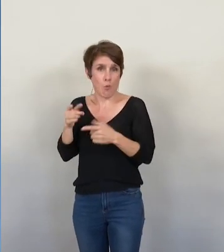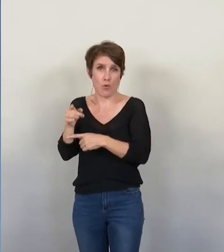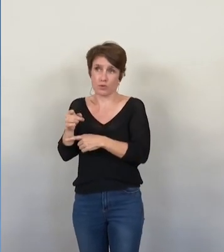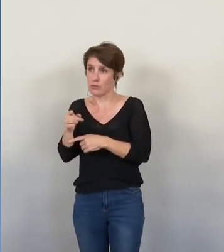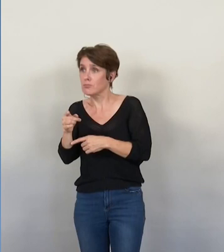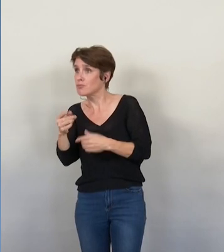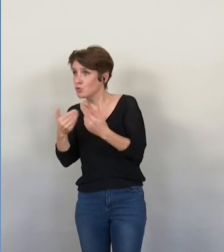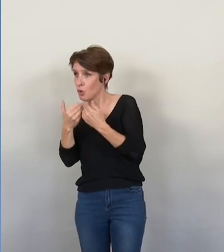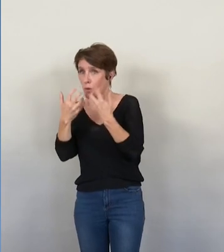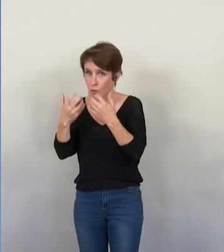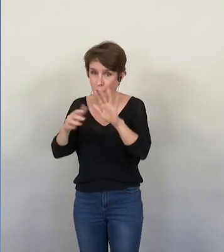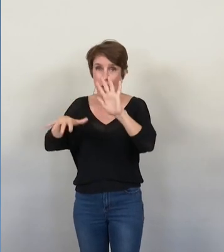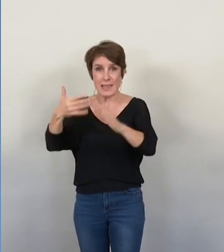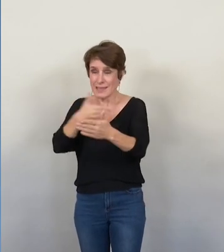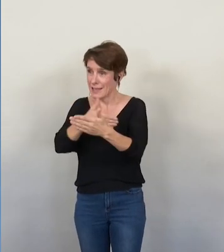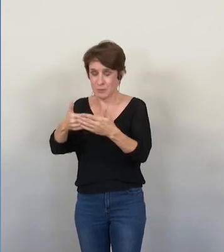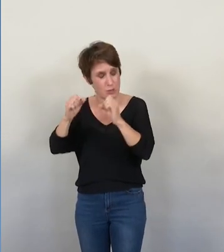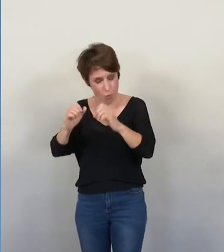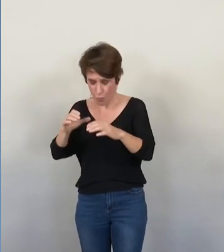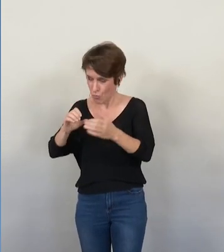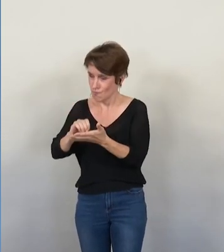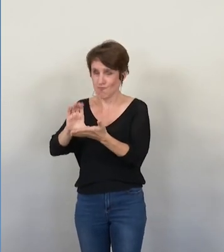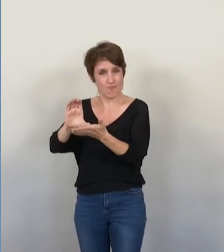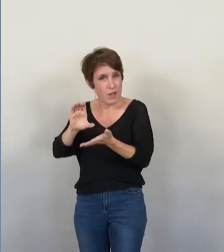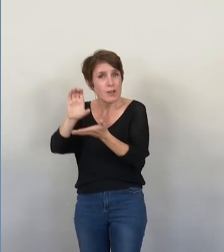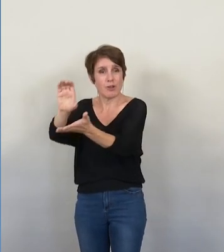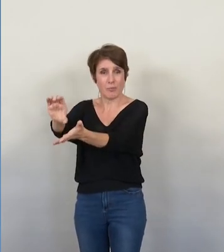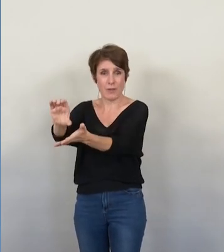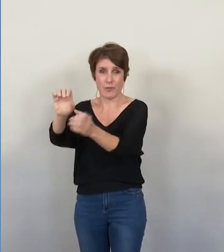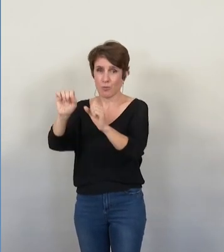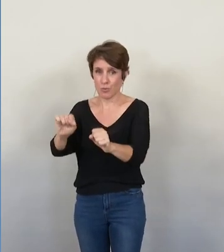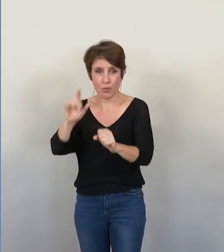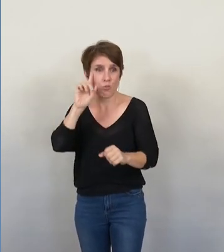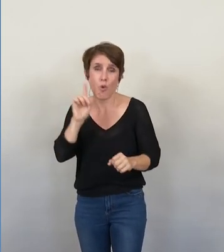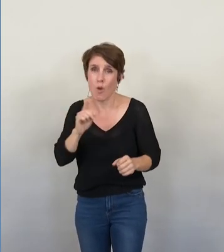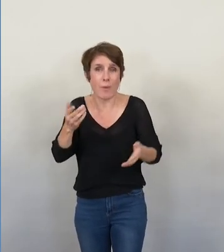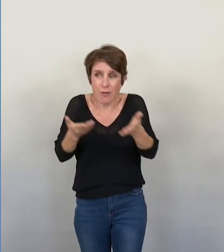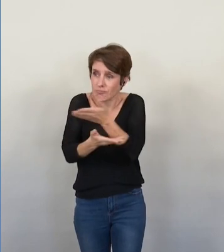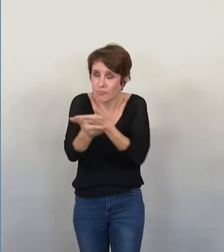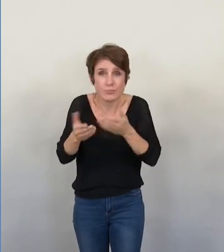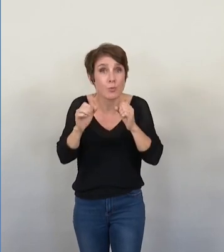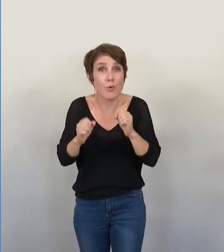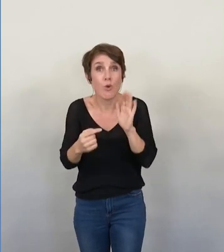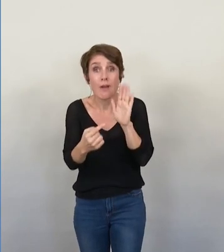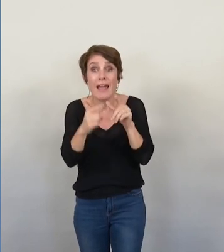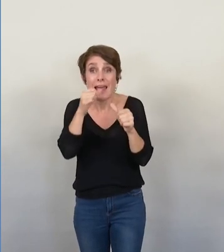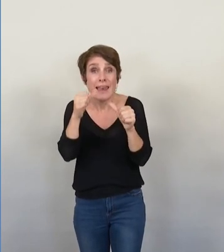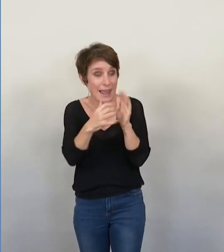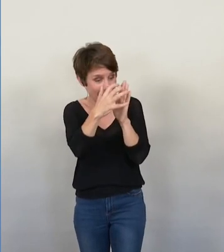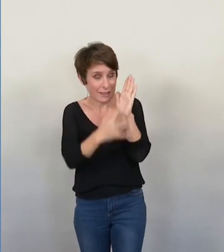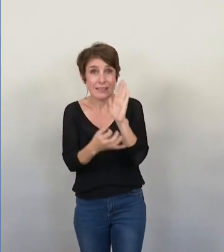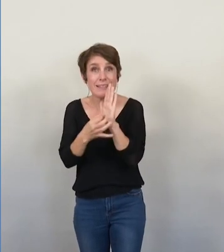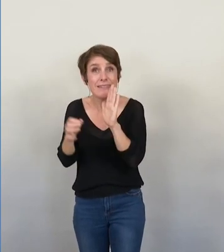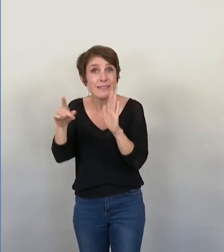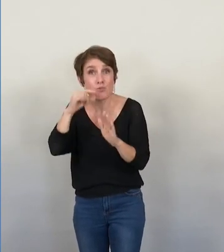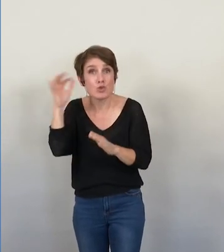envisager une REC capitalisation plus forte de la métropole par exemple à hauteur de 15 millions d'euros c'est écrit noir sur blanc dans un